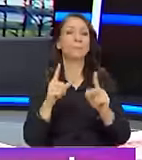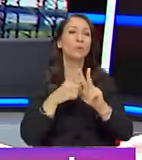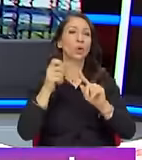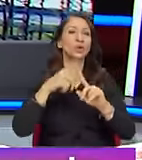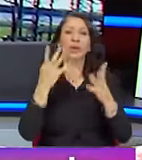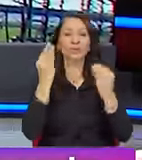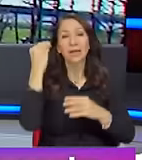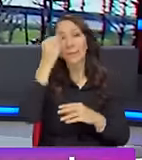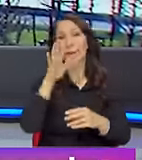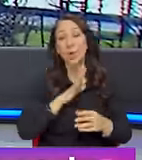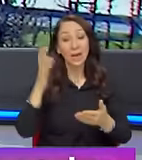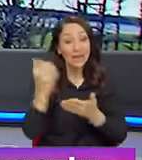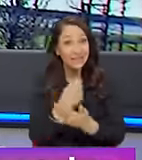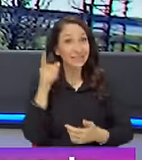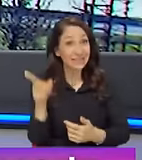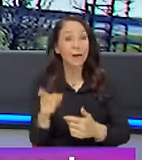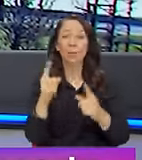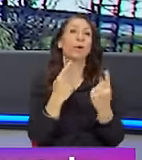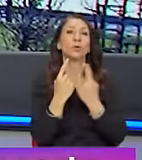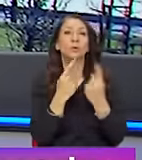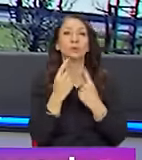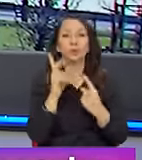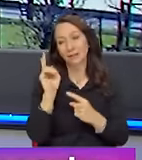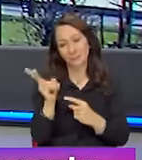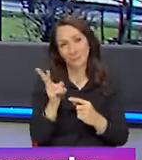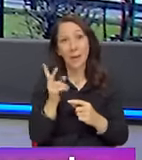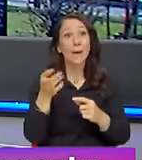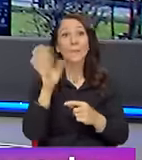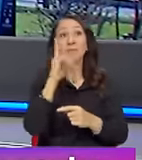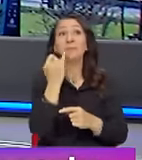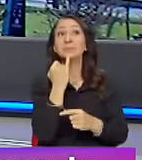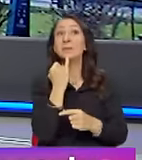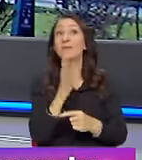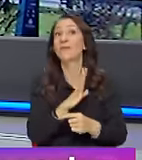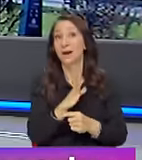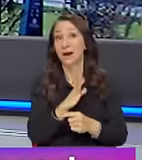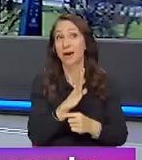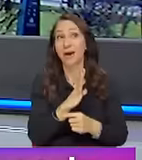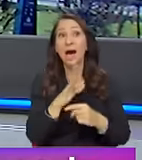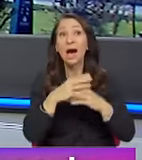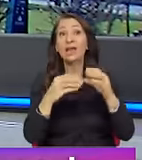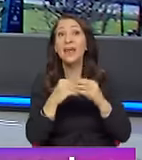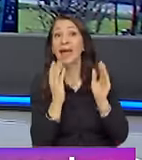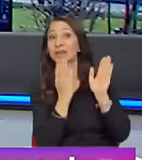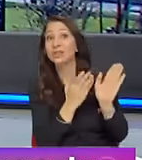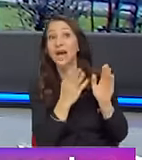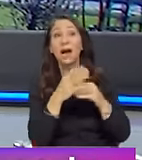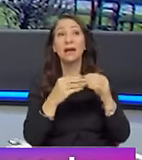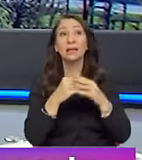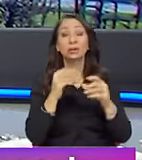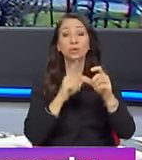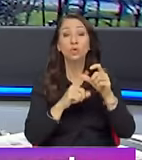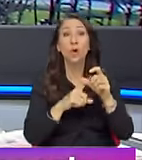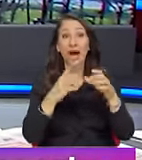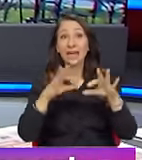Ekrem İmamoğlu'nun kazanması halinde bunları konuşacağız kendisiyle. Bir başka misafir daha ağırlayacağız. Adana'ya gideceğiz. Adana